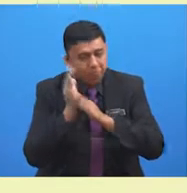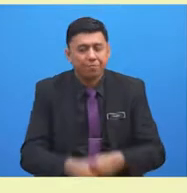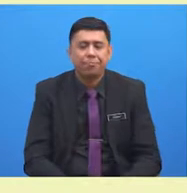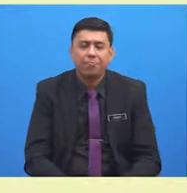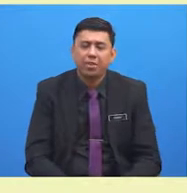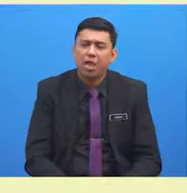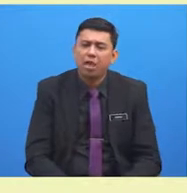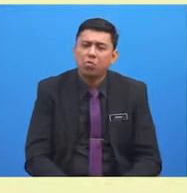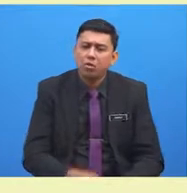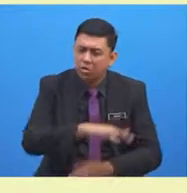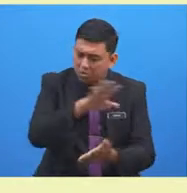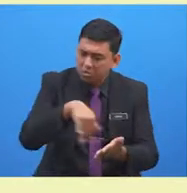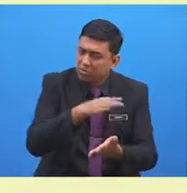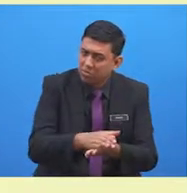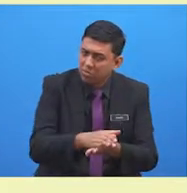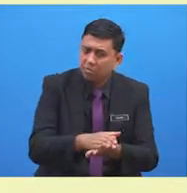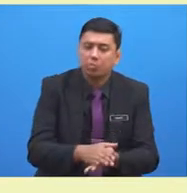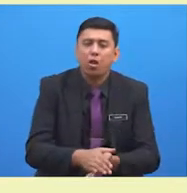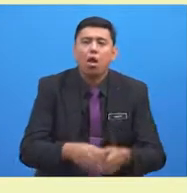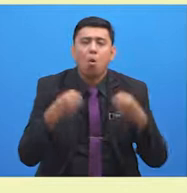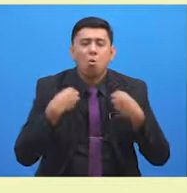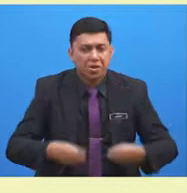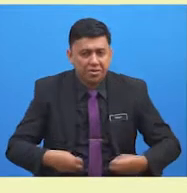Pernafasan melibatkan semua organ pernafasan.